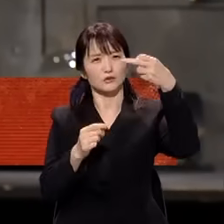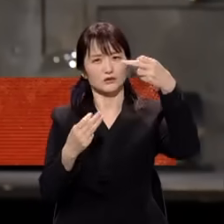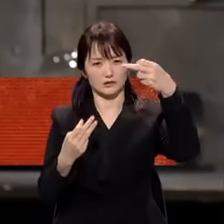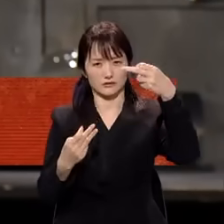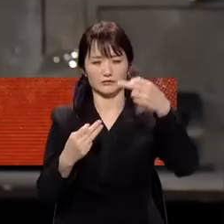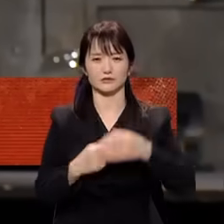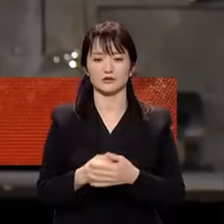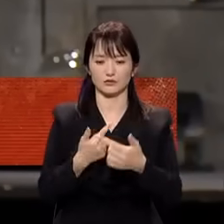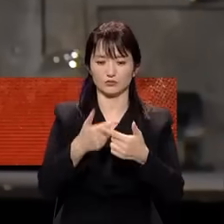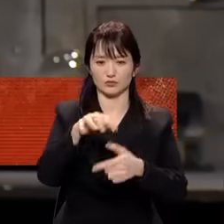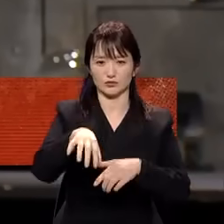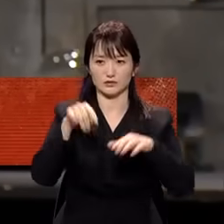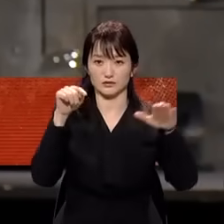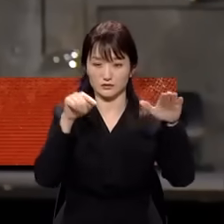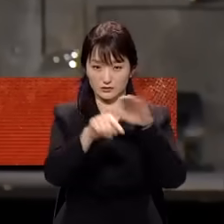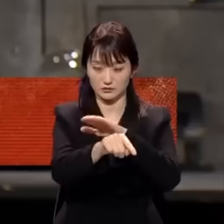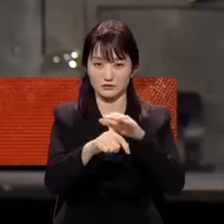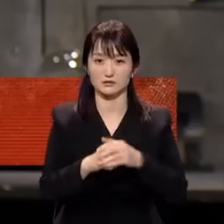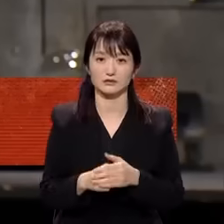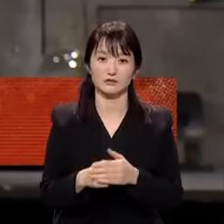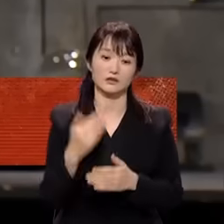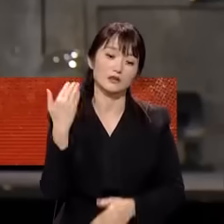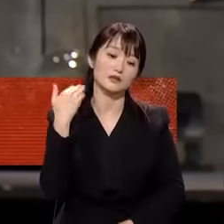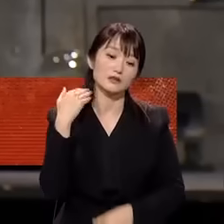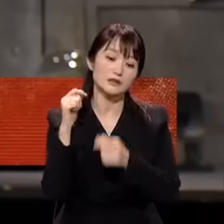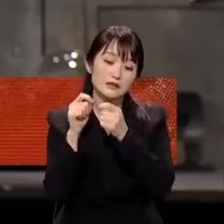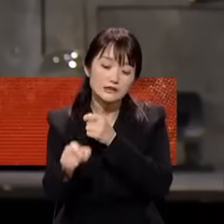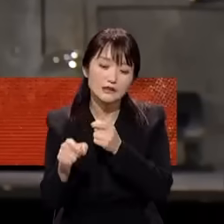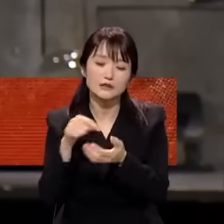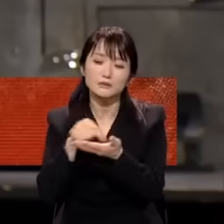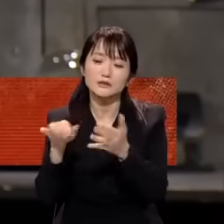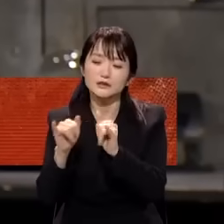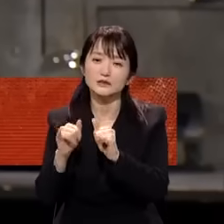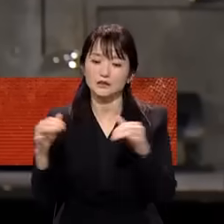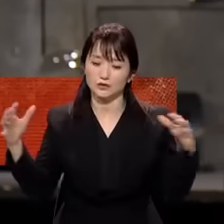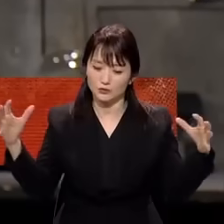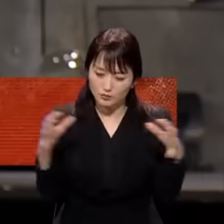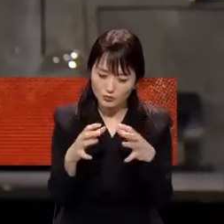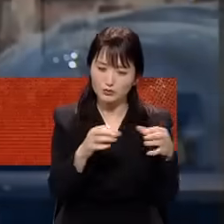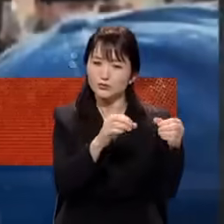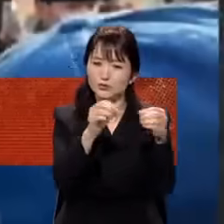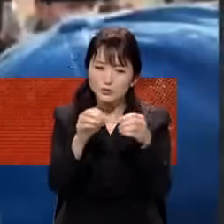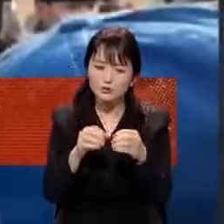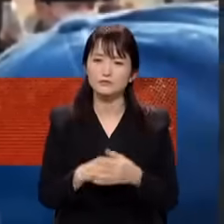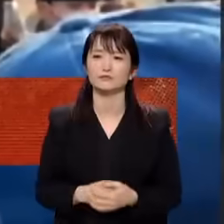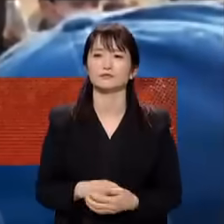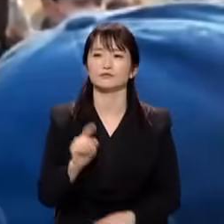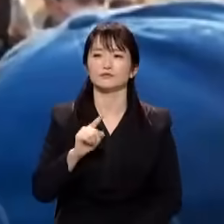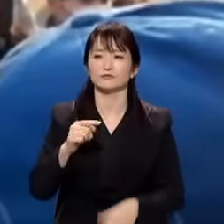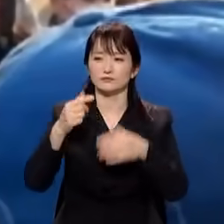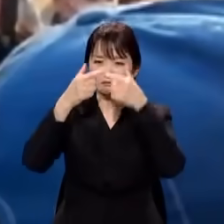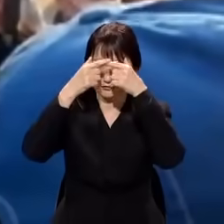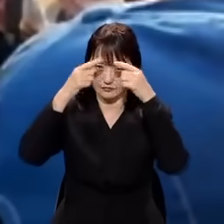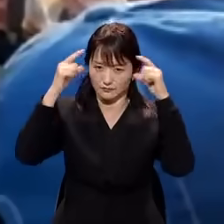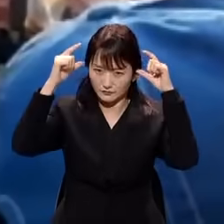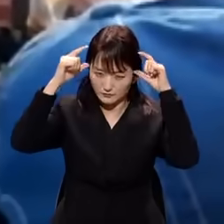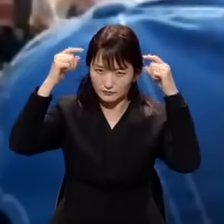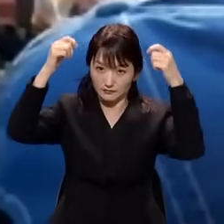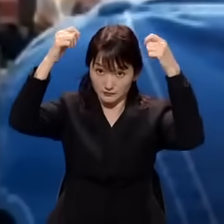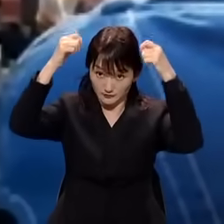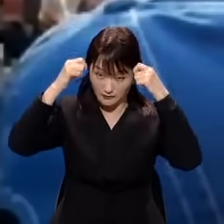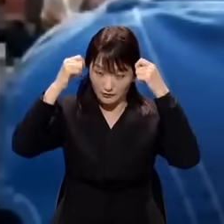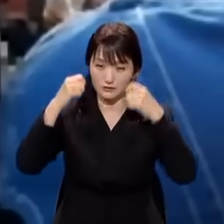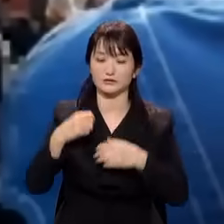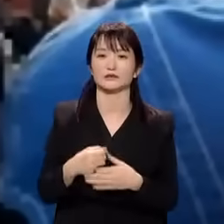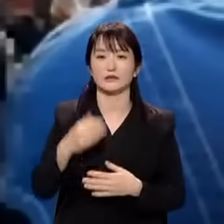이재명 대표는 전세 사기 피해자들과 간담회를 가졌는데 그 자리에도 오늘과 비슷한 행세, 그러니까 머리띠 같은 걸 하고 검은 어떤